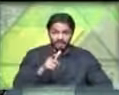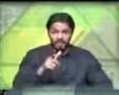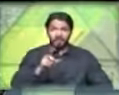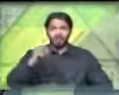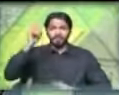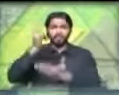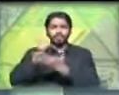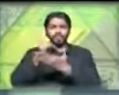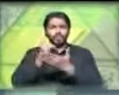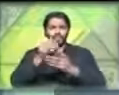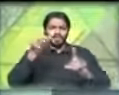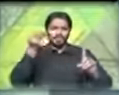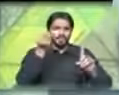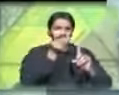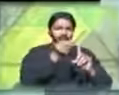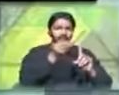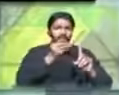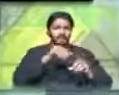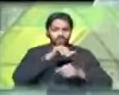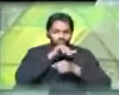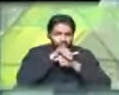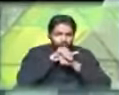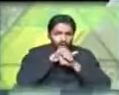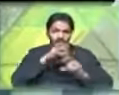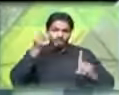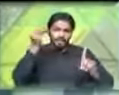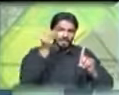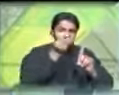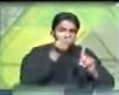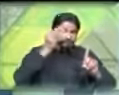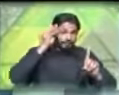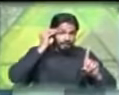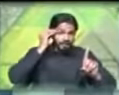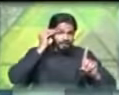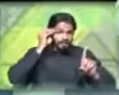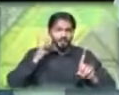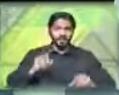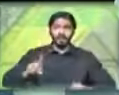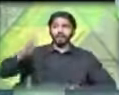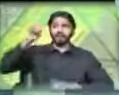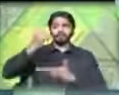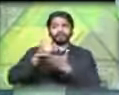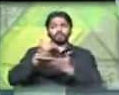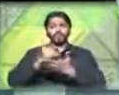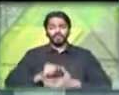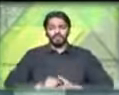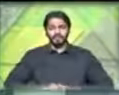سليمان. سليمان. إذن الفهم ممن؟ من الله عز وجل. من الله.